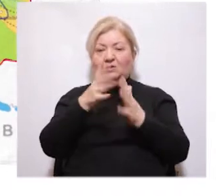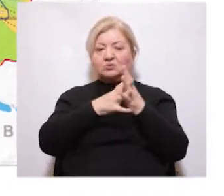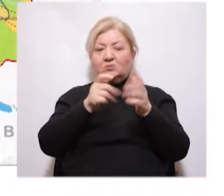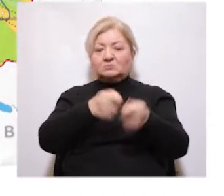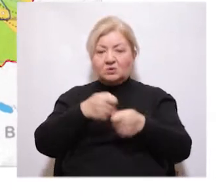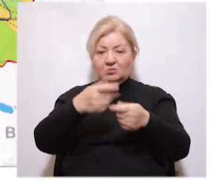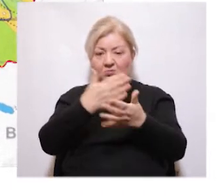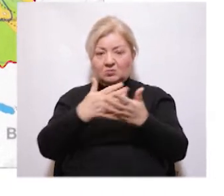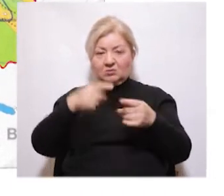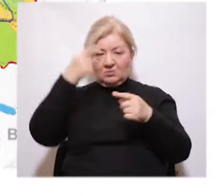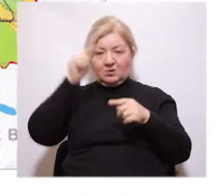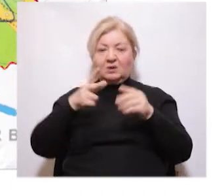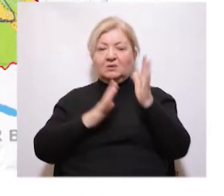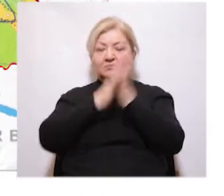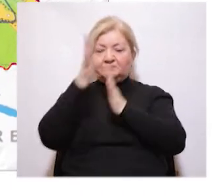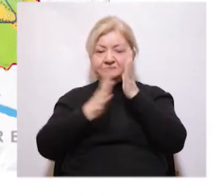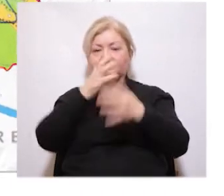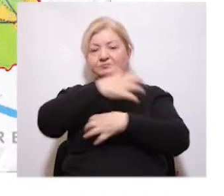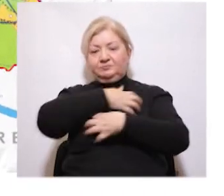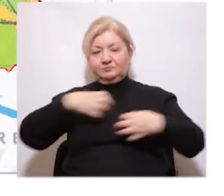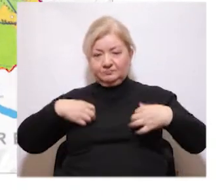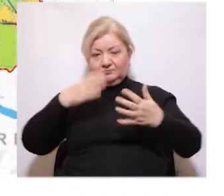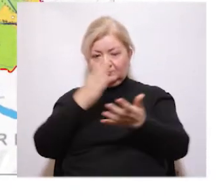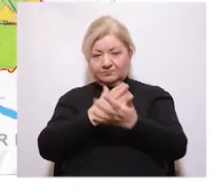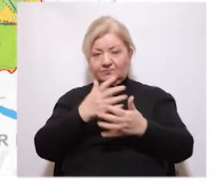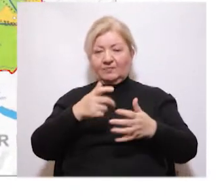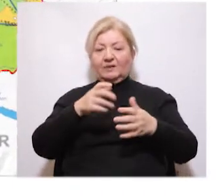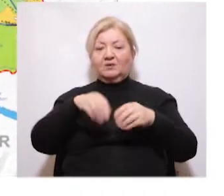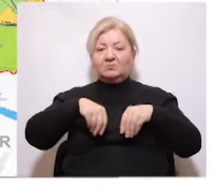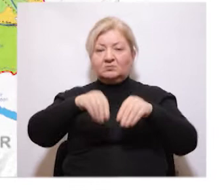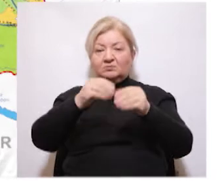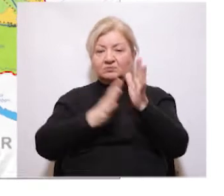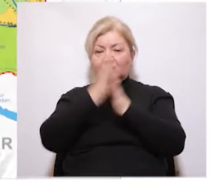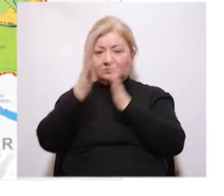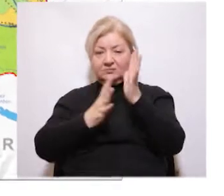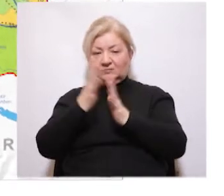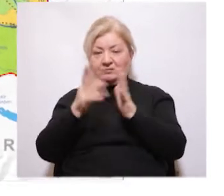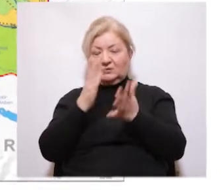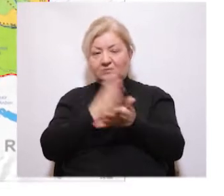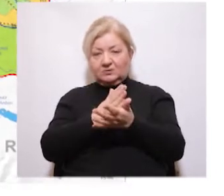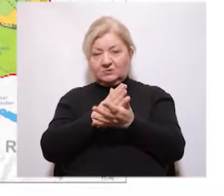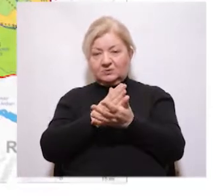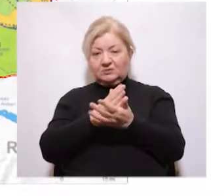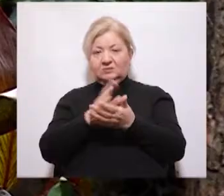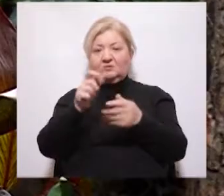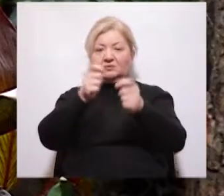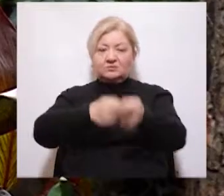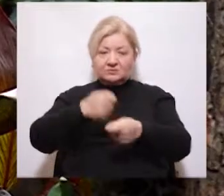სოფლის მეურნეობა, როგორც ვიცით, იყოფა მემცენარეობად და მეცხოველეობად. მემცენარეობის თვალსაზრისით